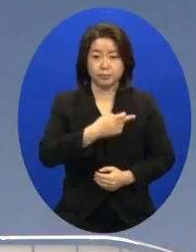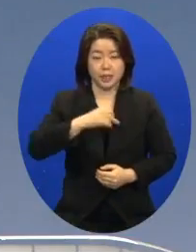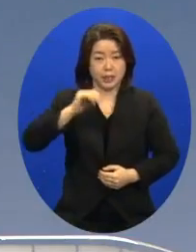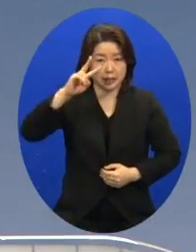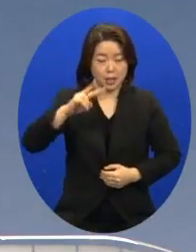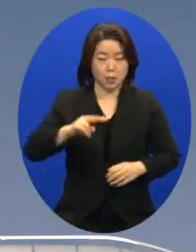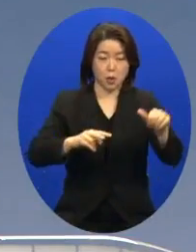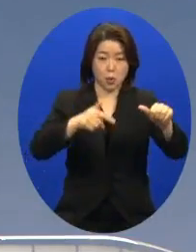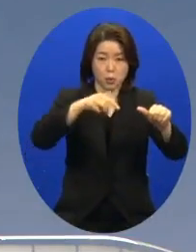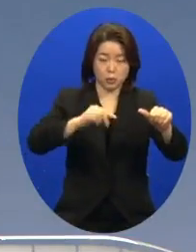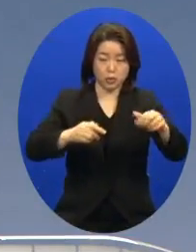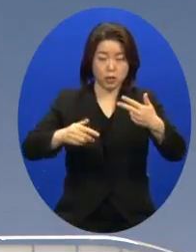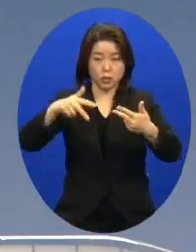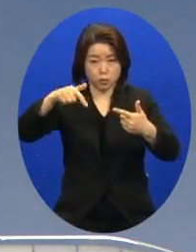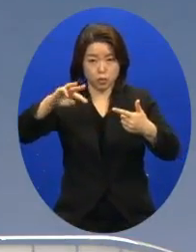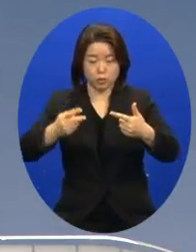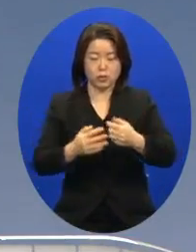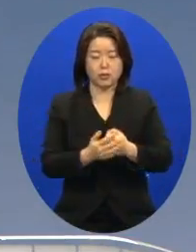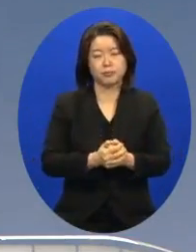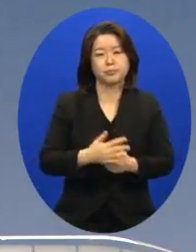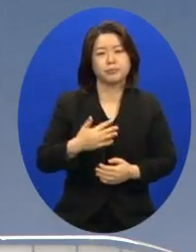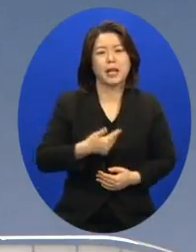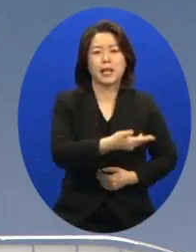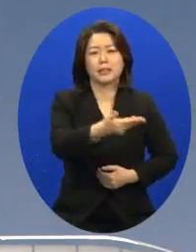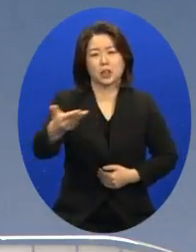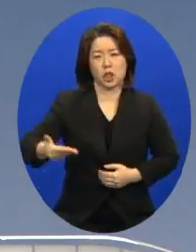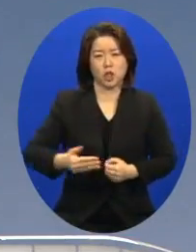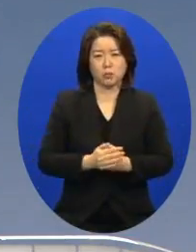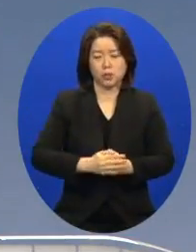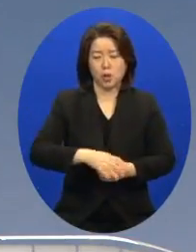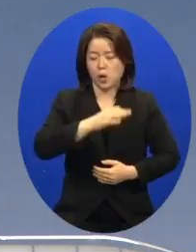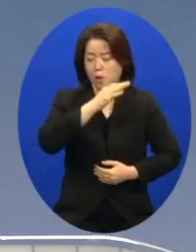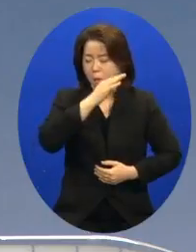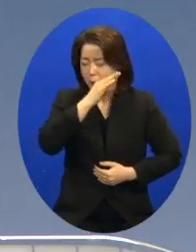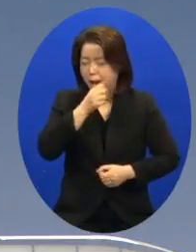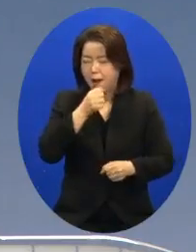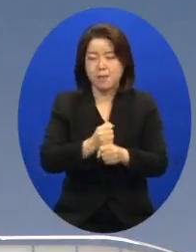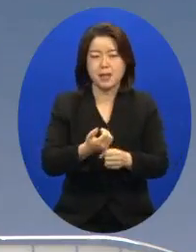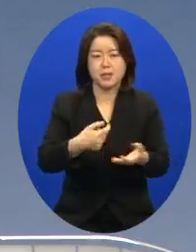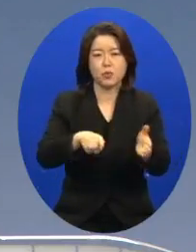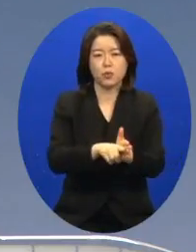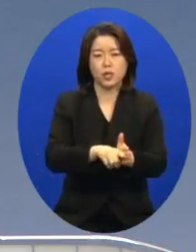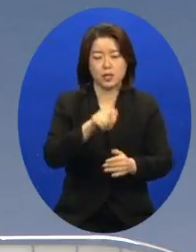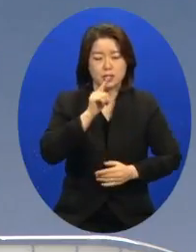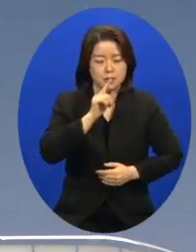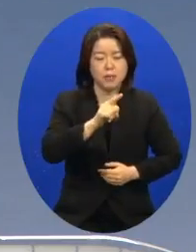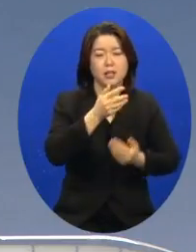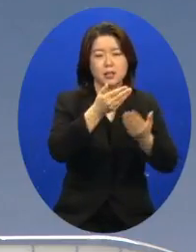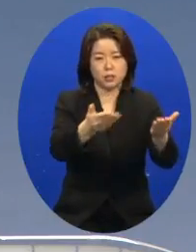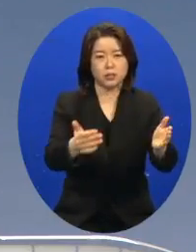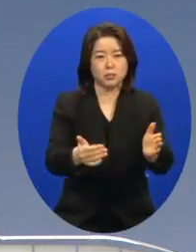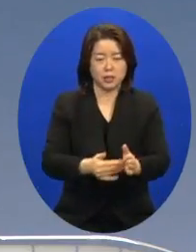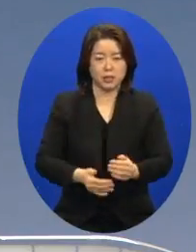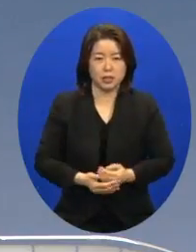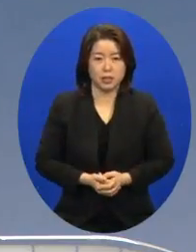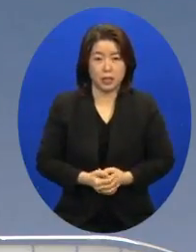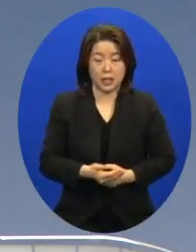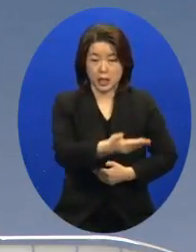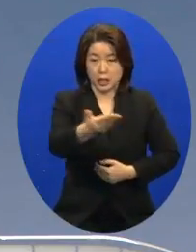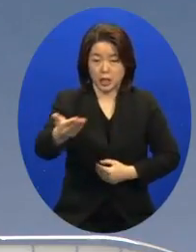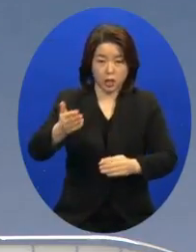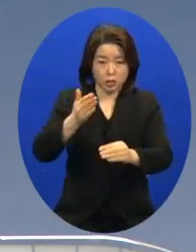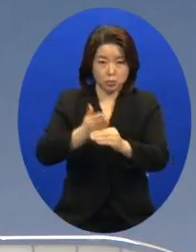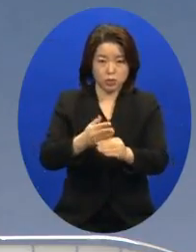5절 6절에서 말합니다 나는 여러분을 부끄럽게 하려고 이 말을 합니다 여러분